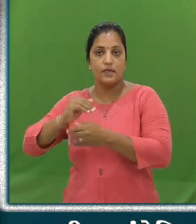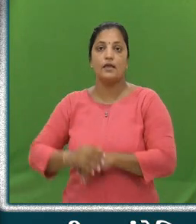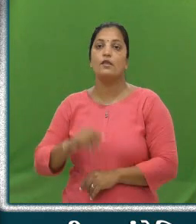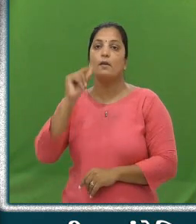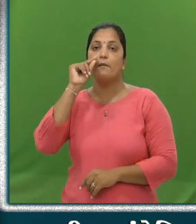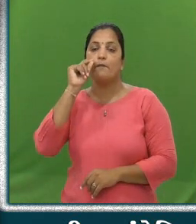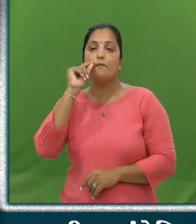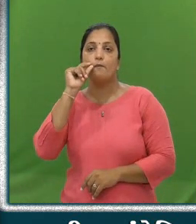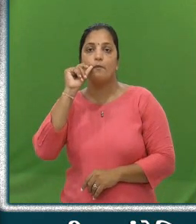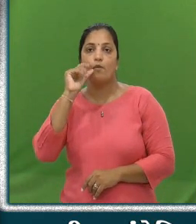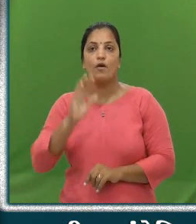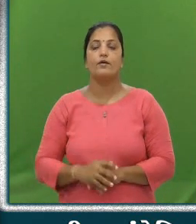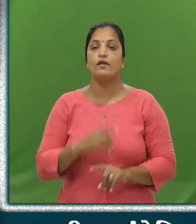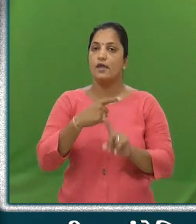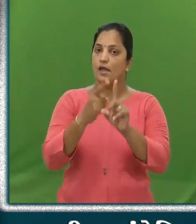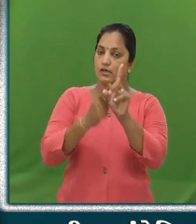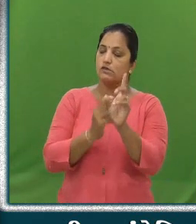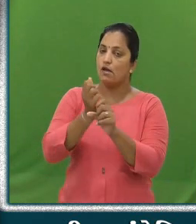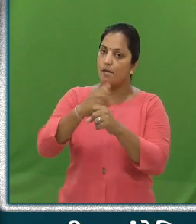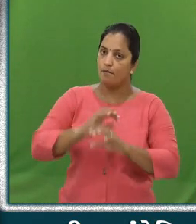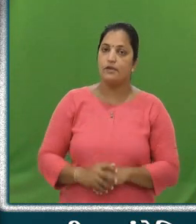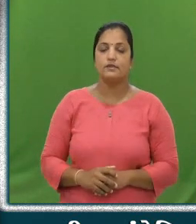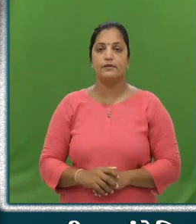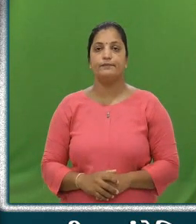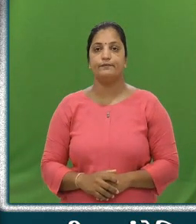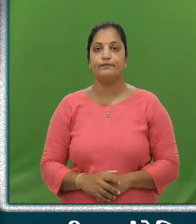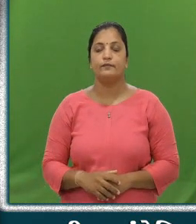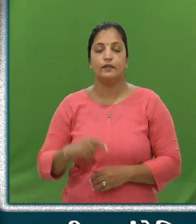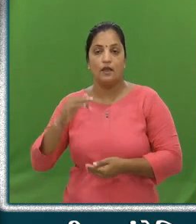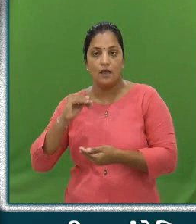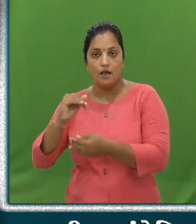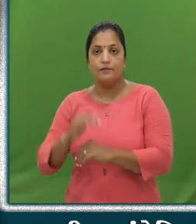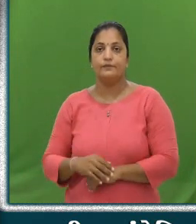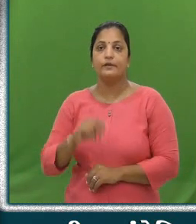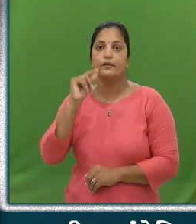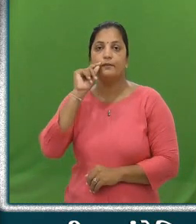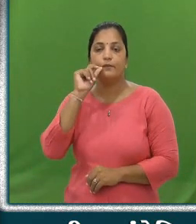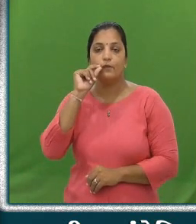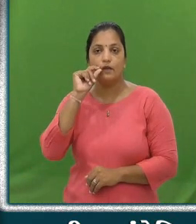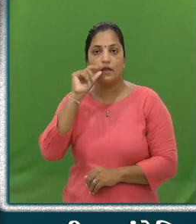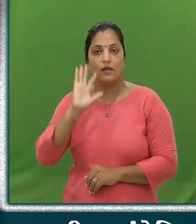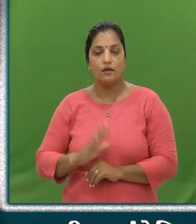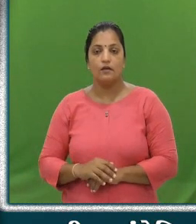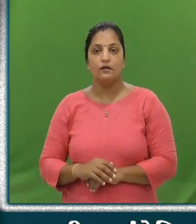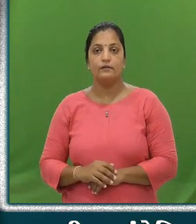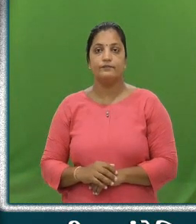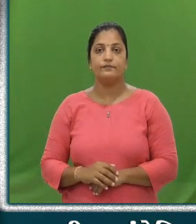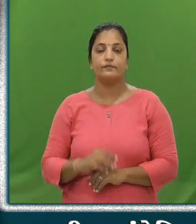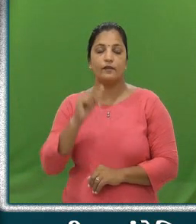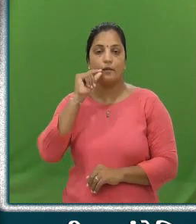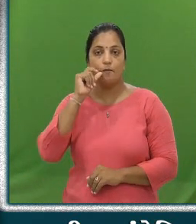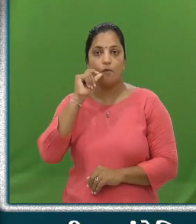કેમ છે તો તે એક્સ વાય રંગસૂત્ર ધરાવતી હોય છે અને આ જે એક્સ વાય રંગસૂત્ર ધરાવતો જે સંતતિ જે